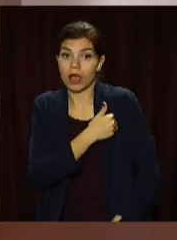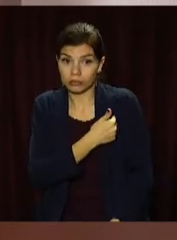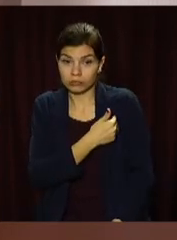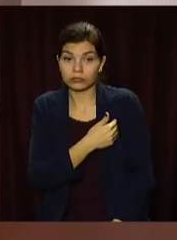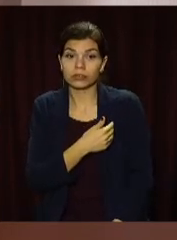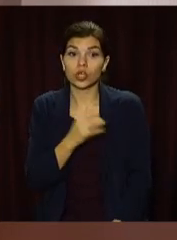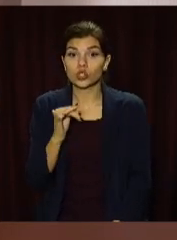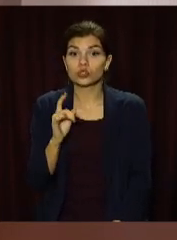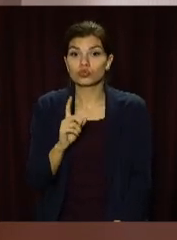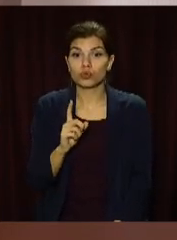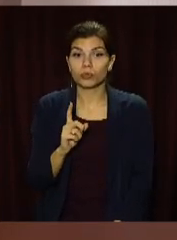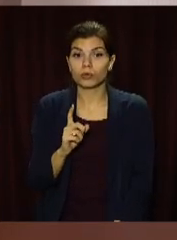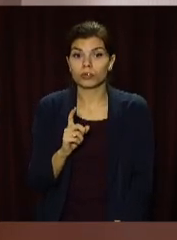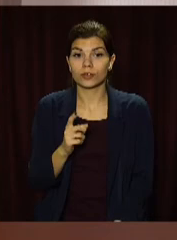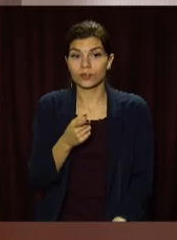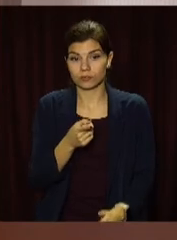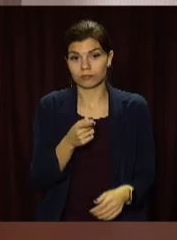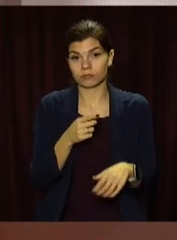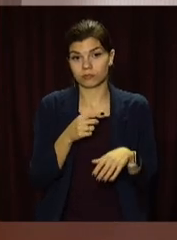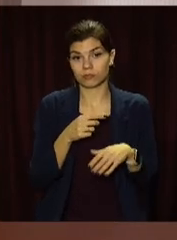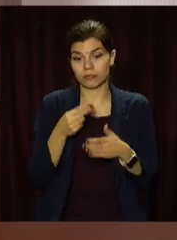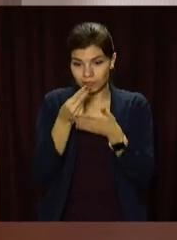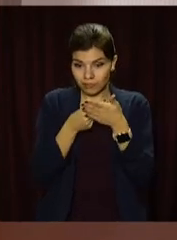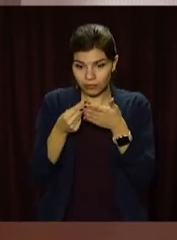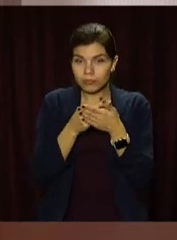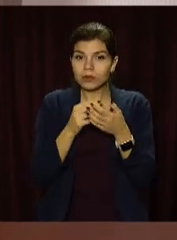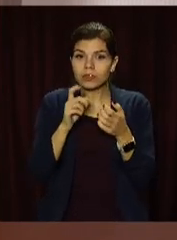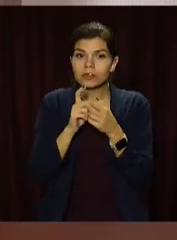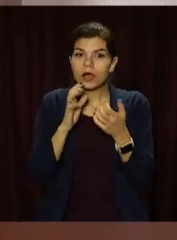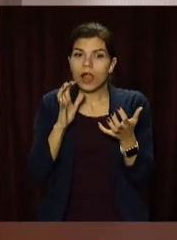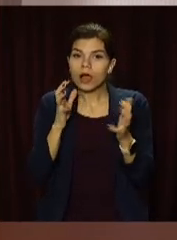чтобы довести